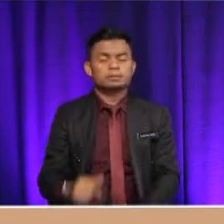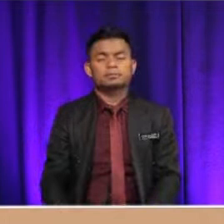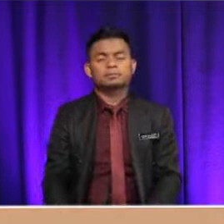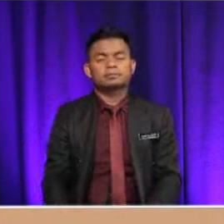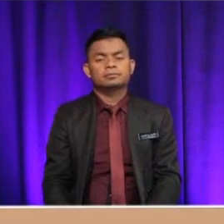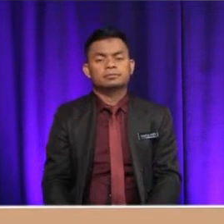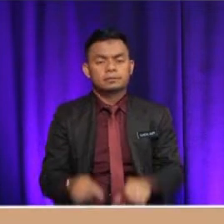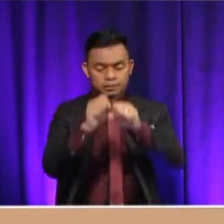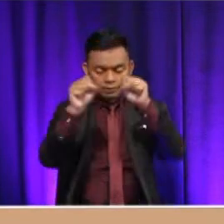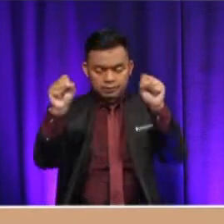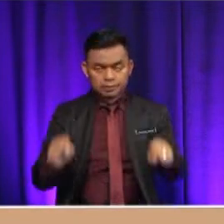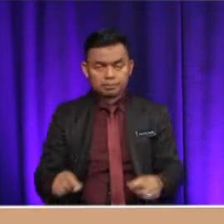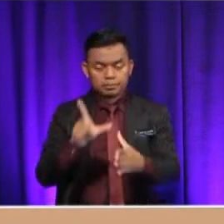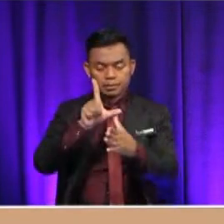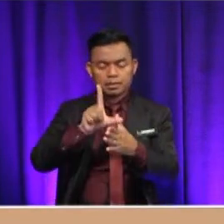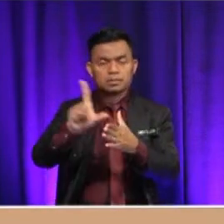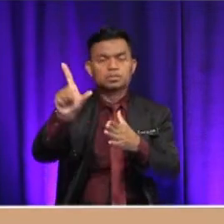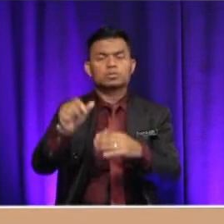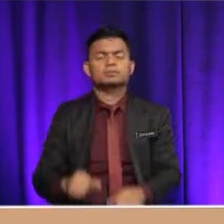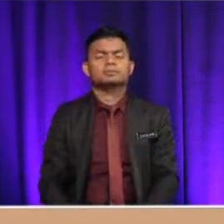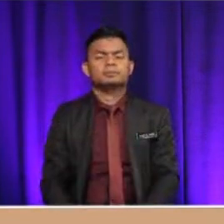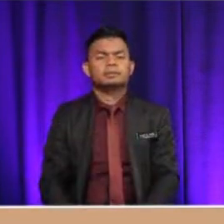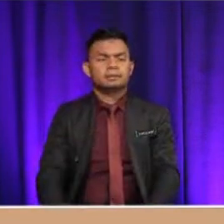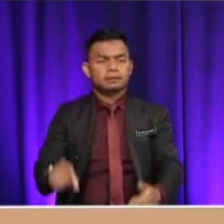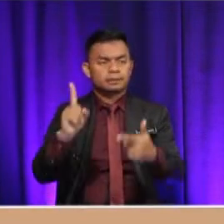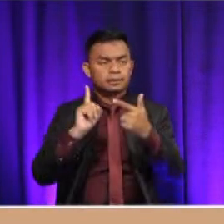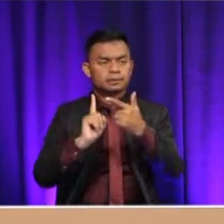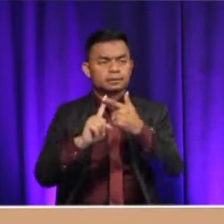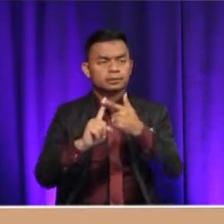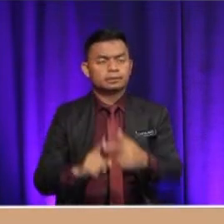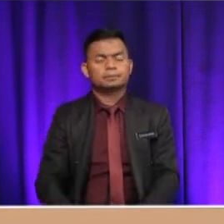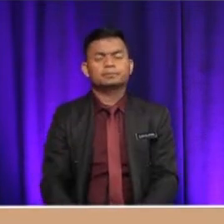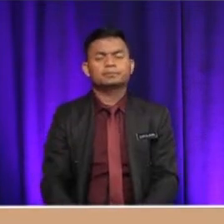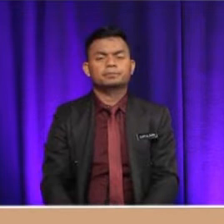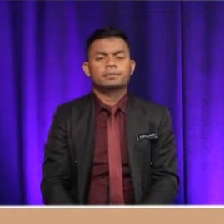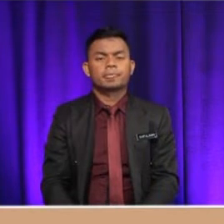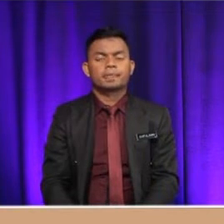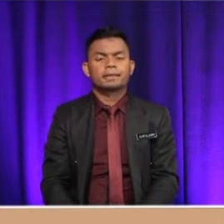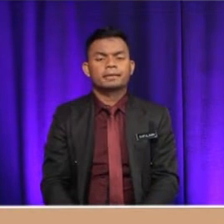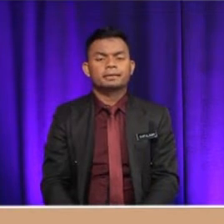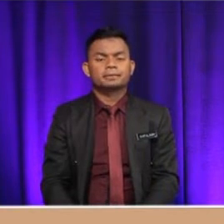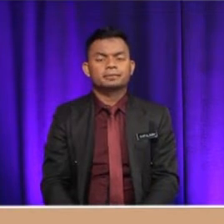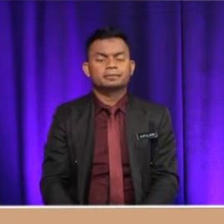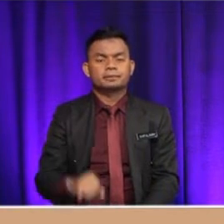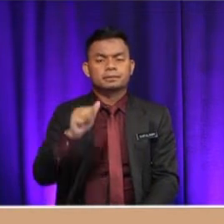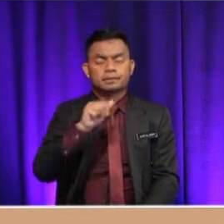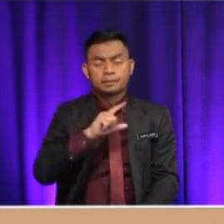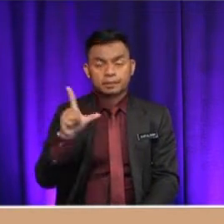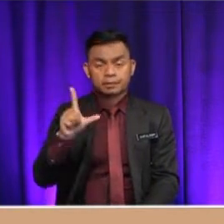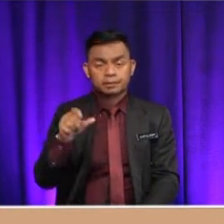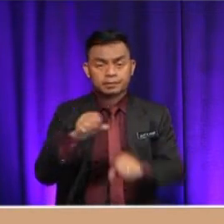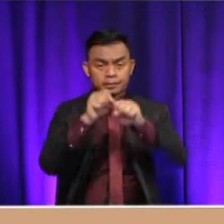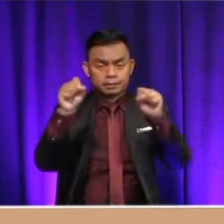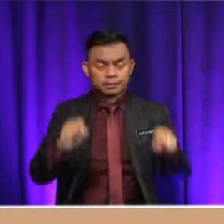sistem langsung. Okey, yang kedua pula, Sean. Ya. Okey, yang kedua ialah sistem tidak